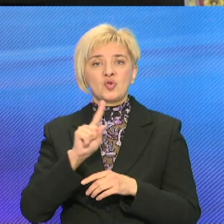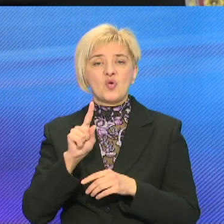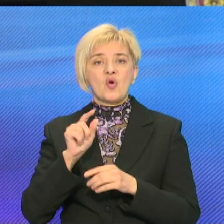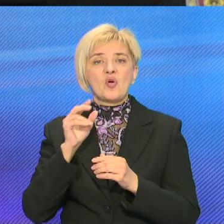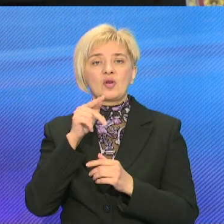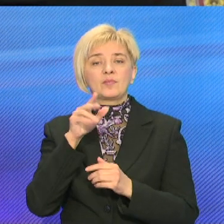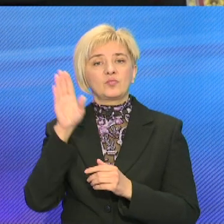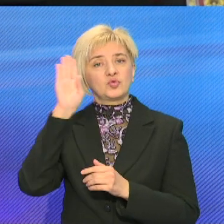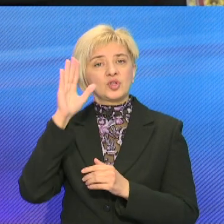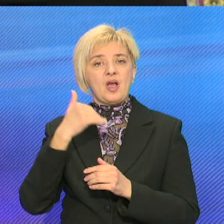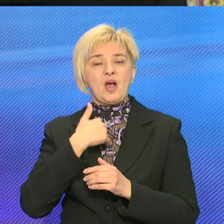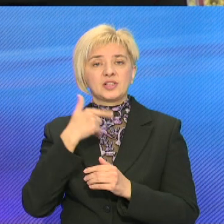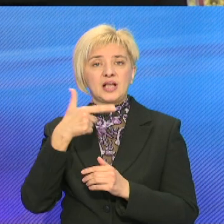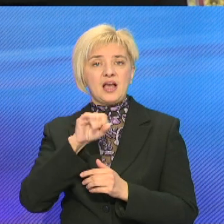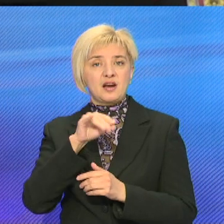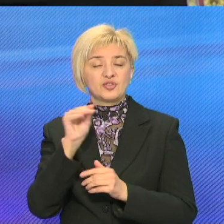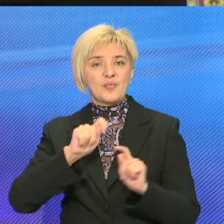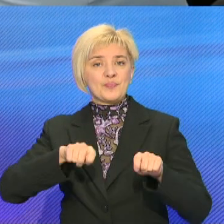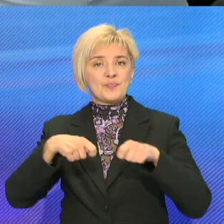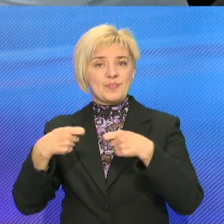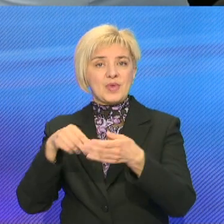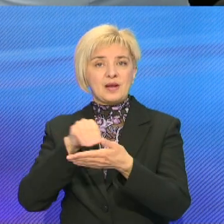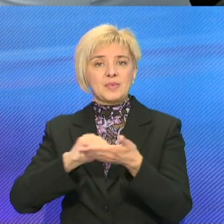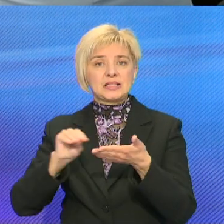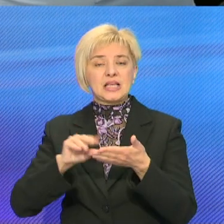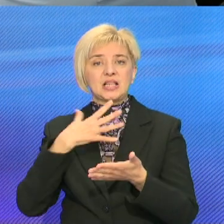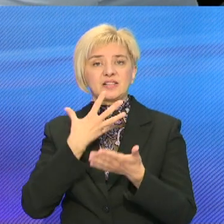мать. По данному факту Лидским РОВД проводится проверка.